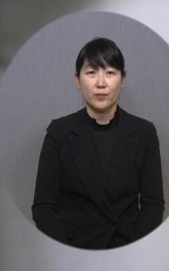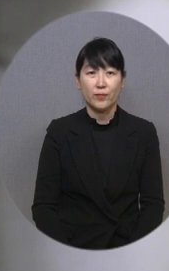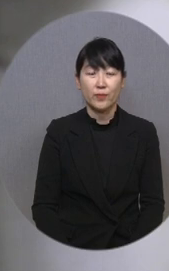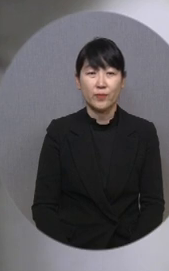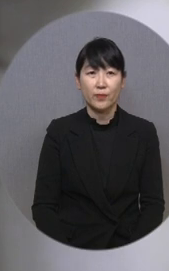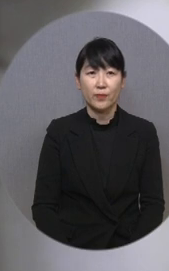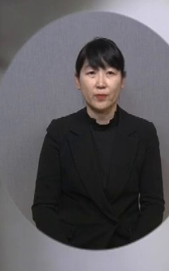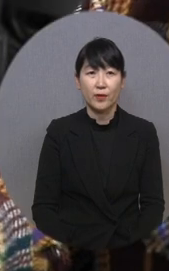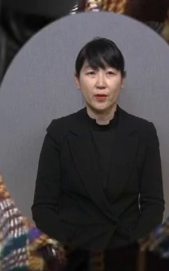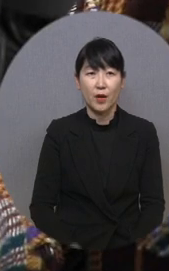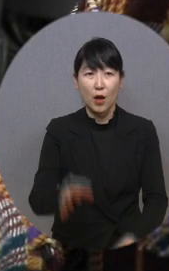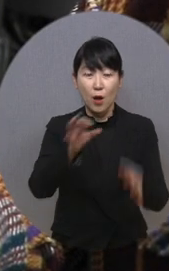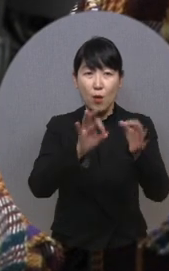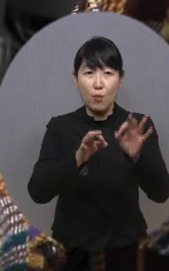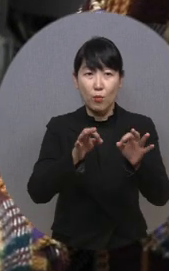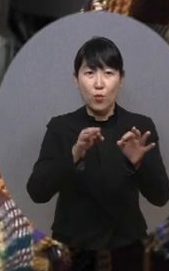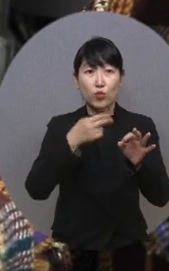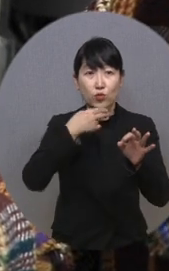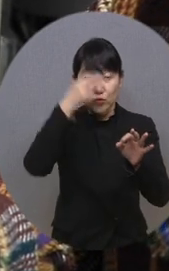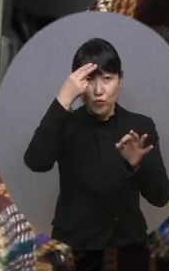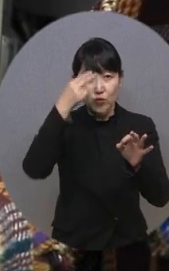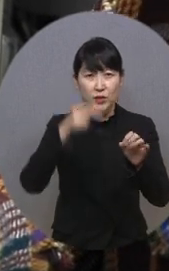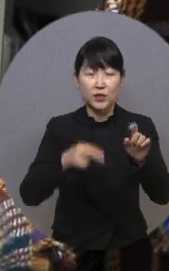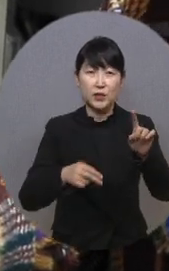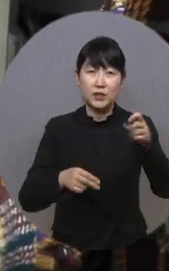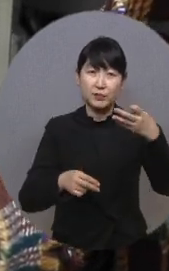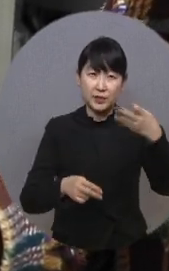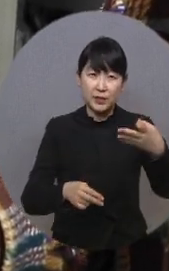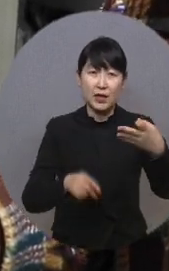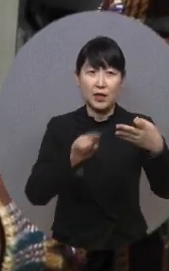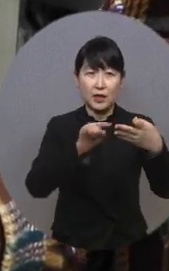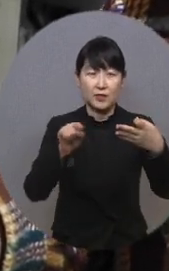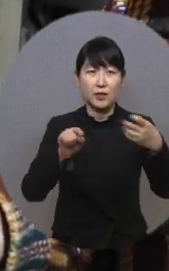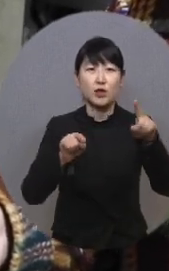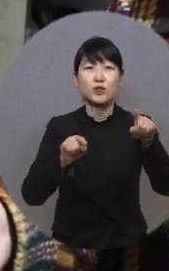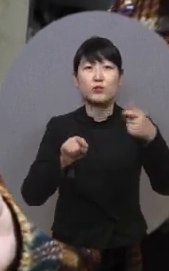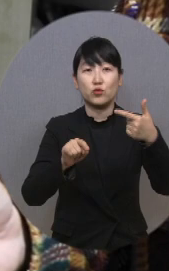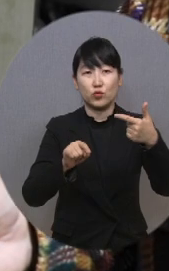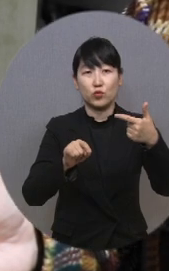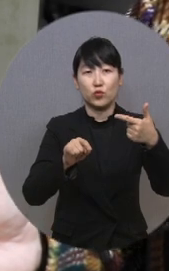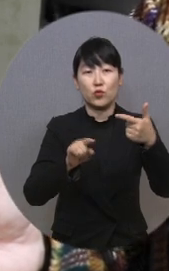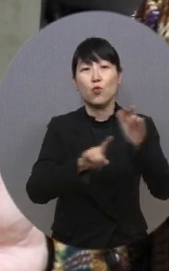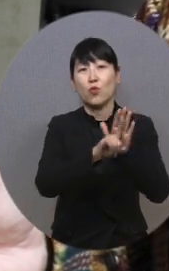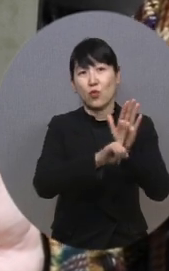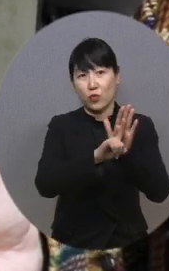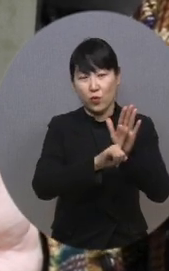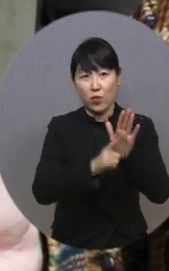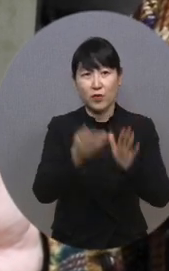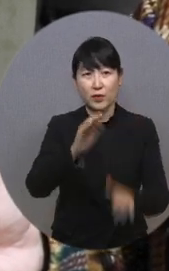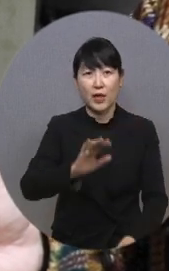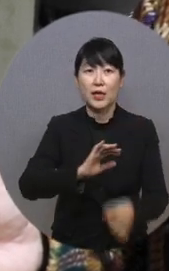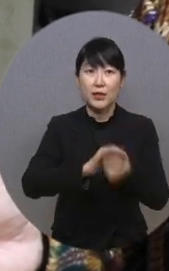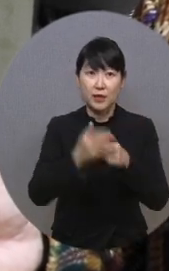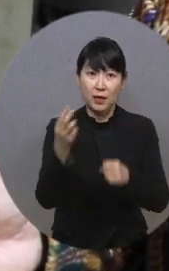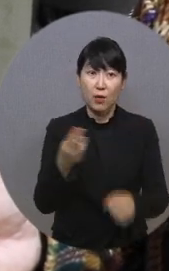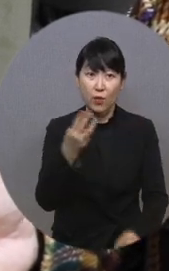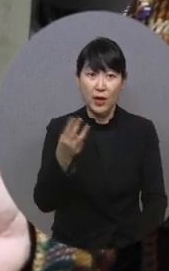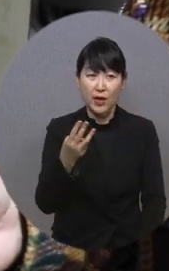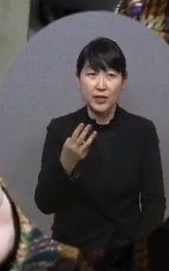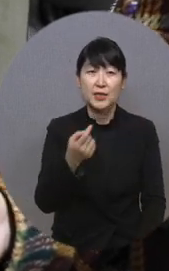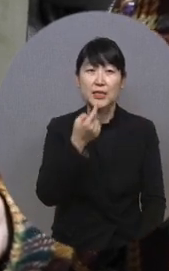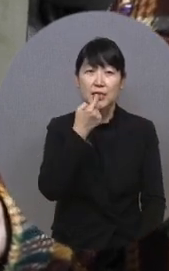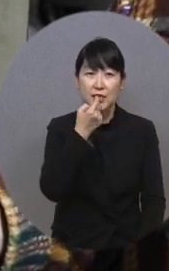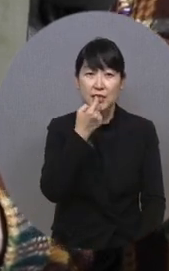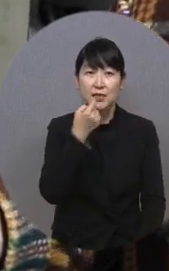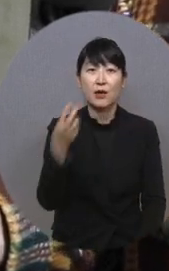포도주 같은 경우는 한 14도에서 16도가 가장 맞아요. 예, 적합한 온도고 이 또 이 사과 와인 같은 경우는 화이트 와인 계통이다